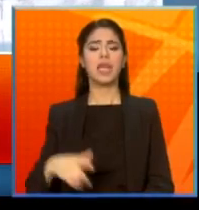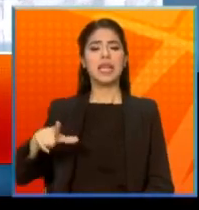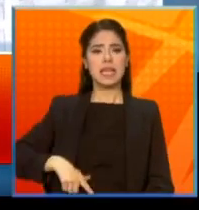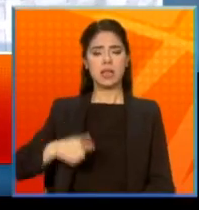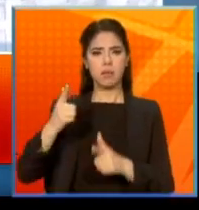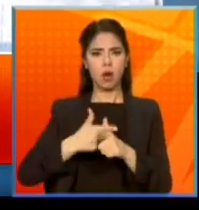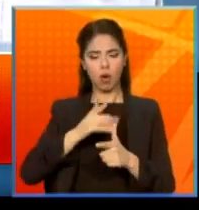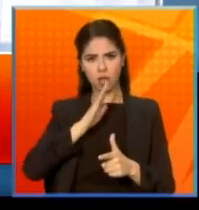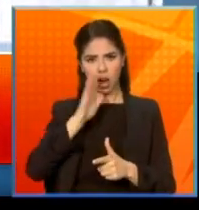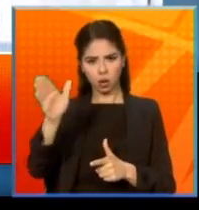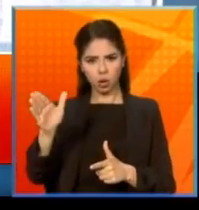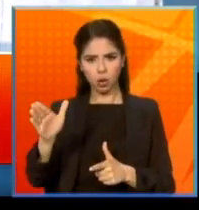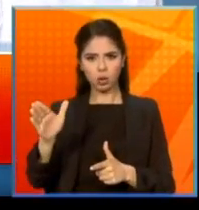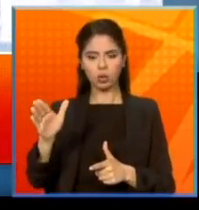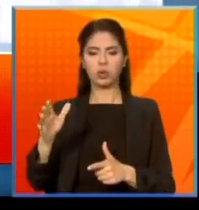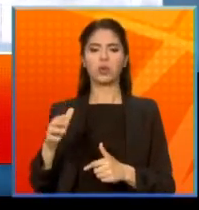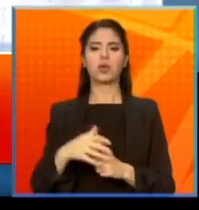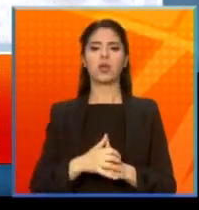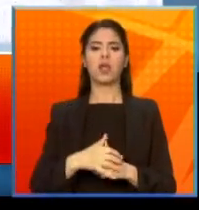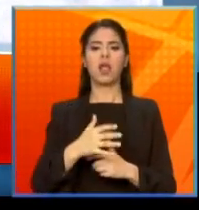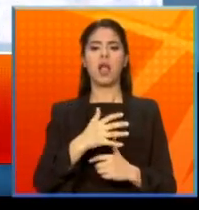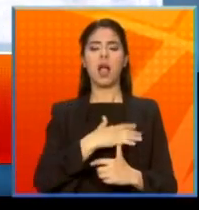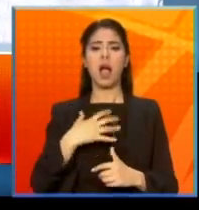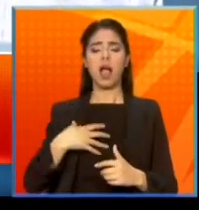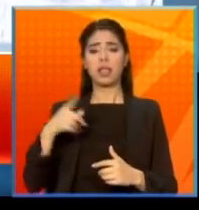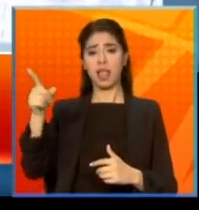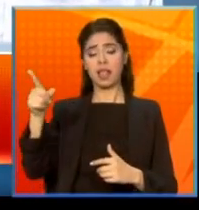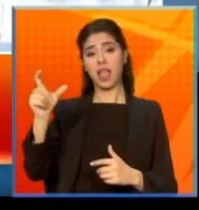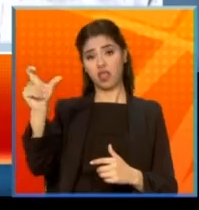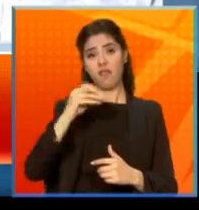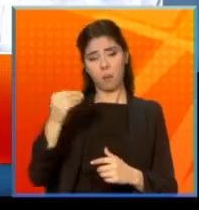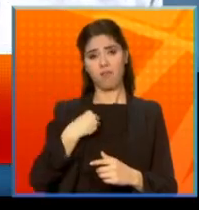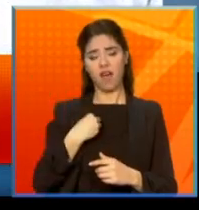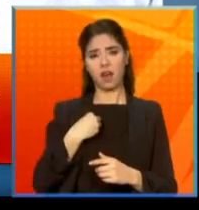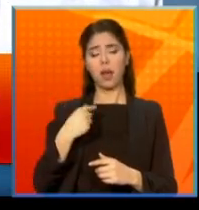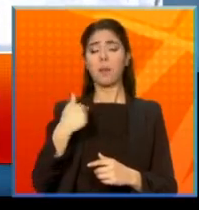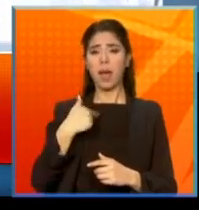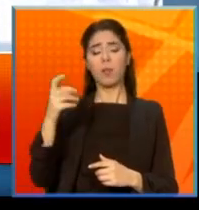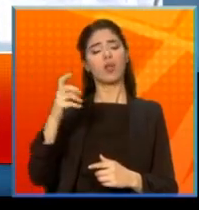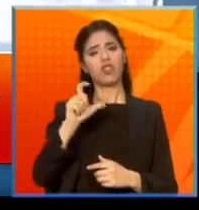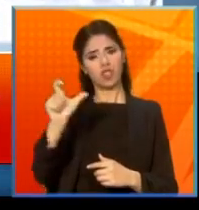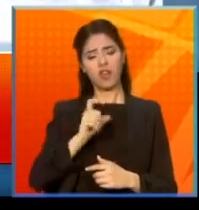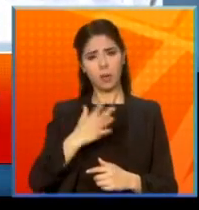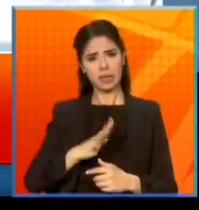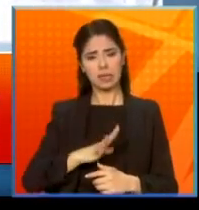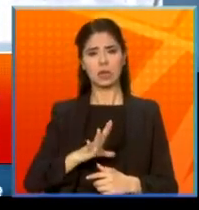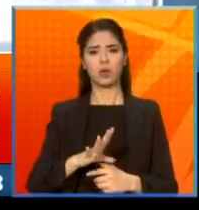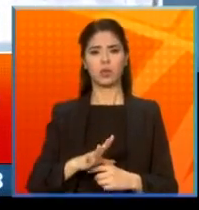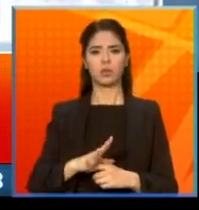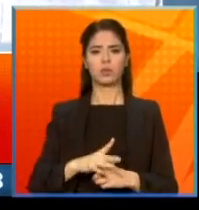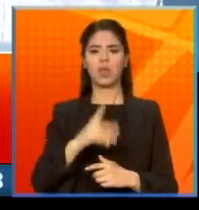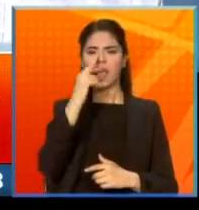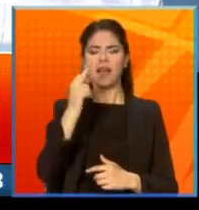götürdüm. Anneme sesleniyorum. Anne bunların cevabını vereceksin bana. Vereceksin. Kanserim diye beni